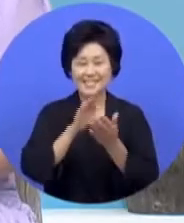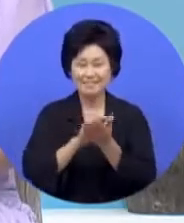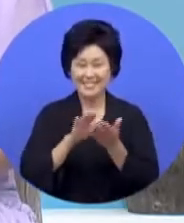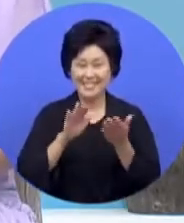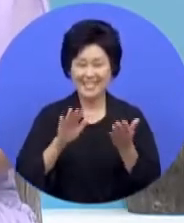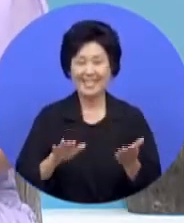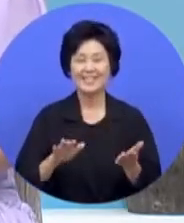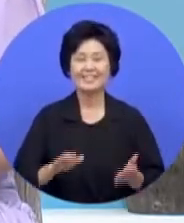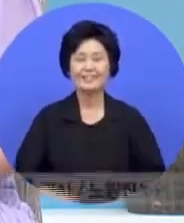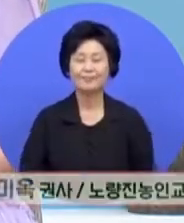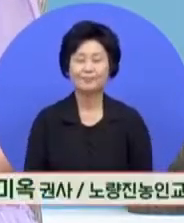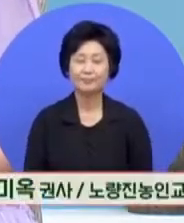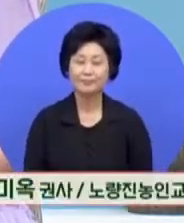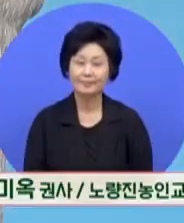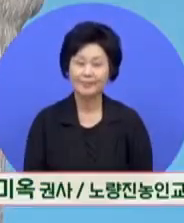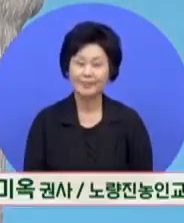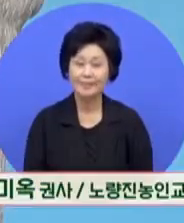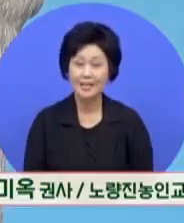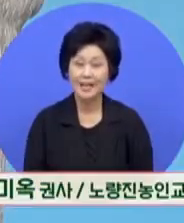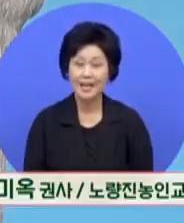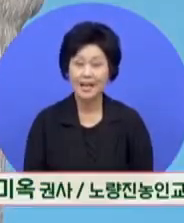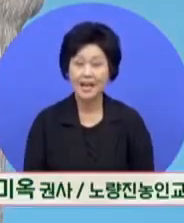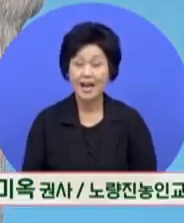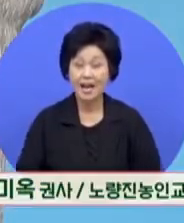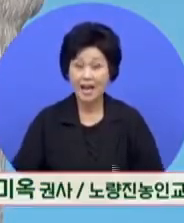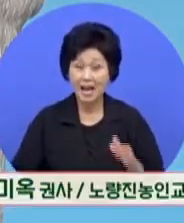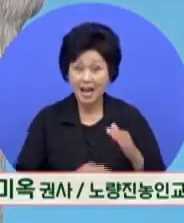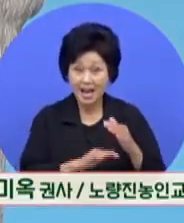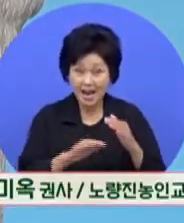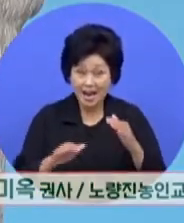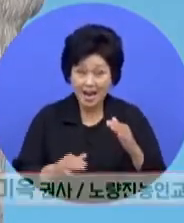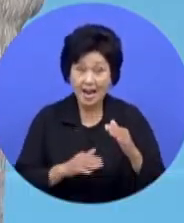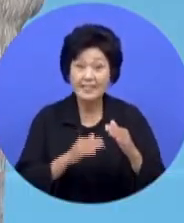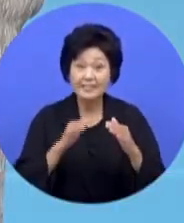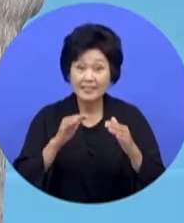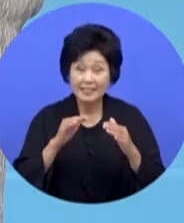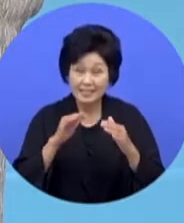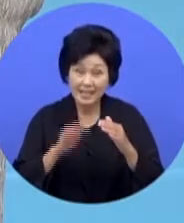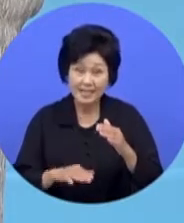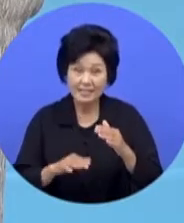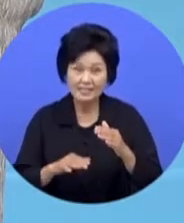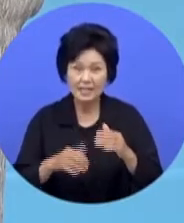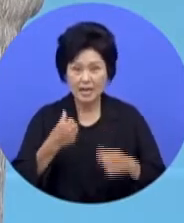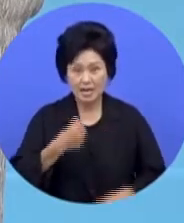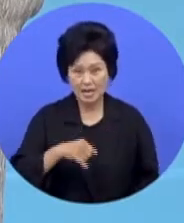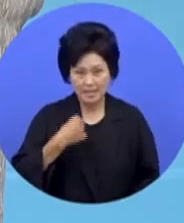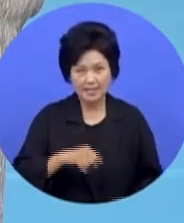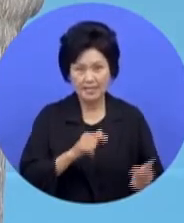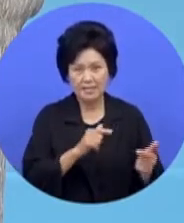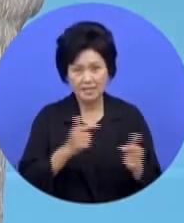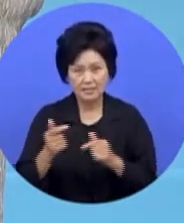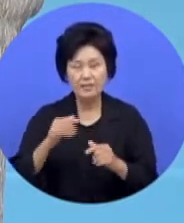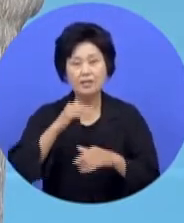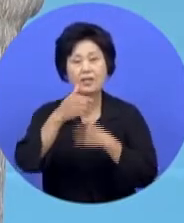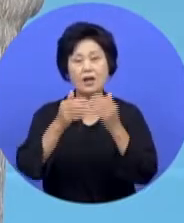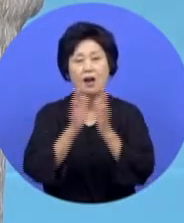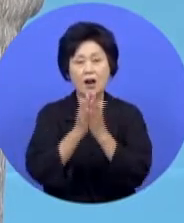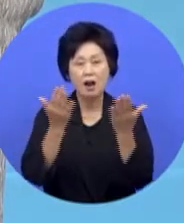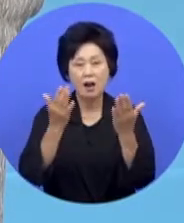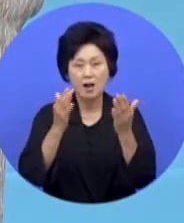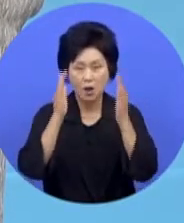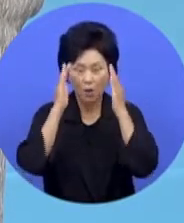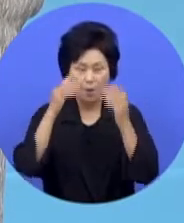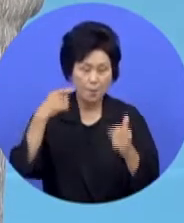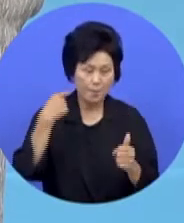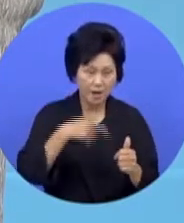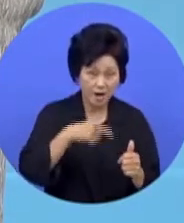네. 우리가 네. 가정에서 아이들을 공부시키는 거, 네. 성경 공부를 시키는 게 이게 이제 원래는